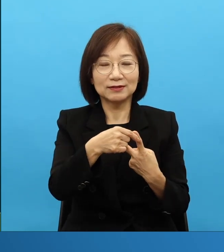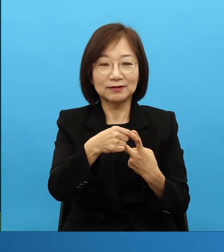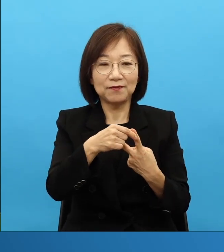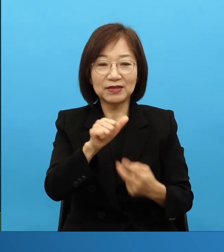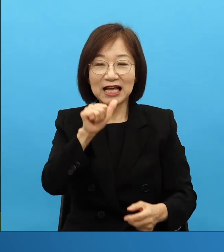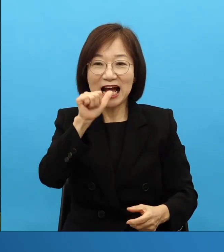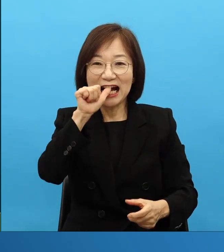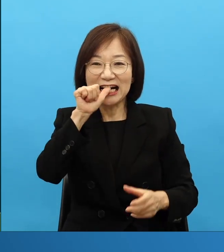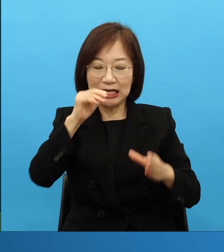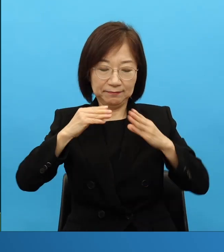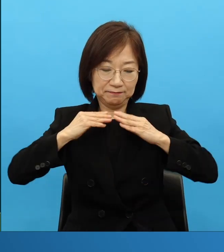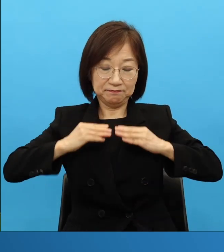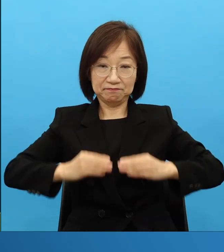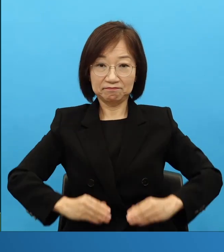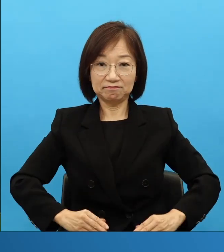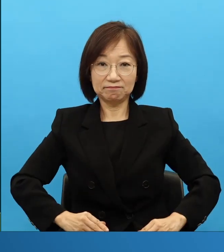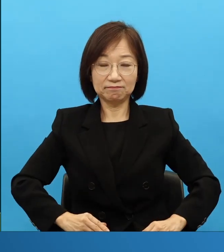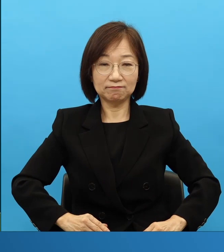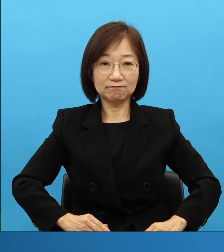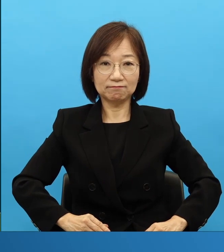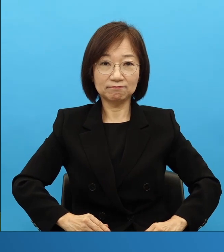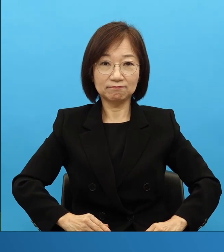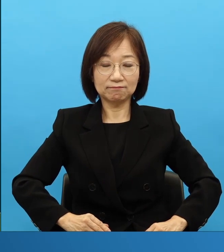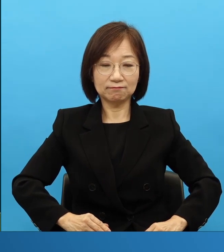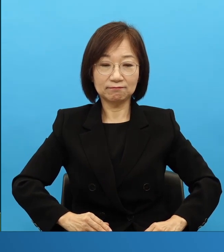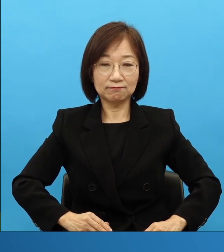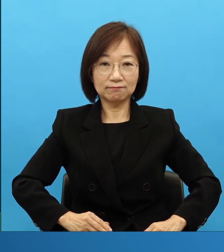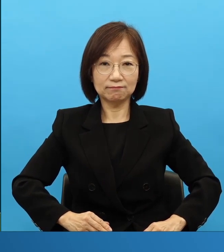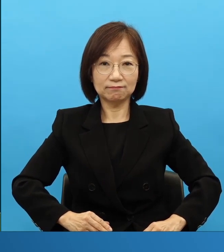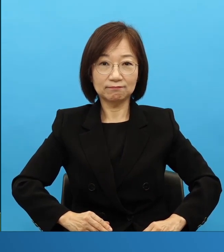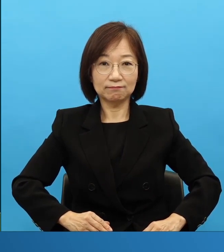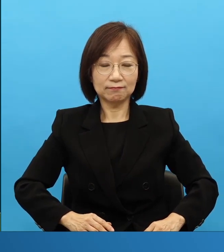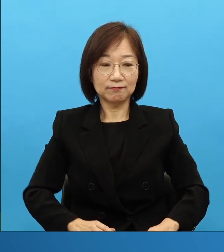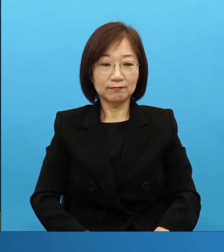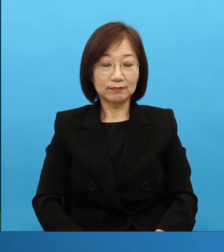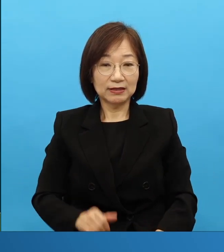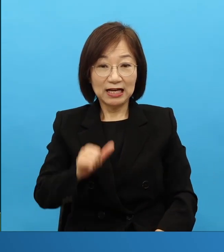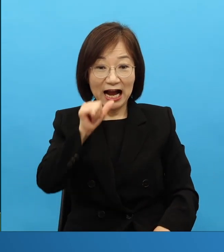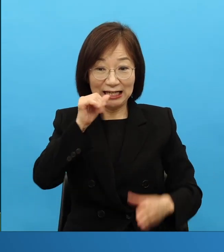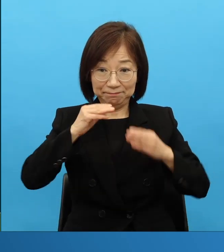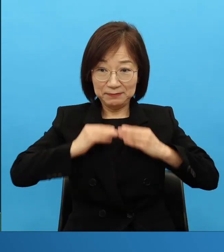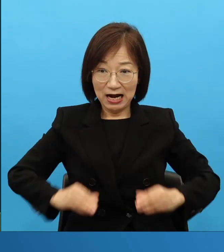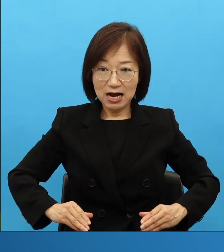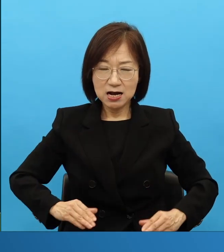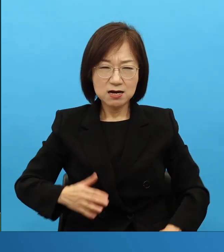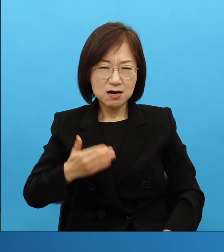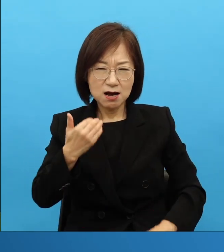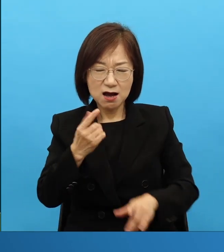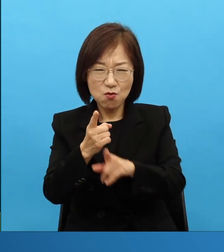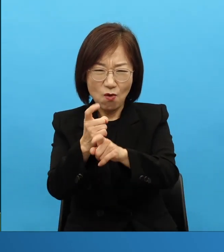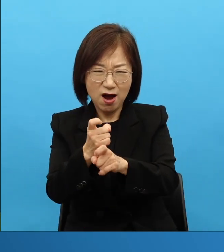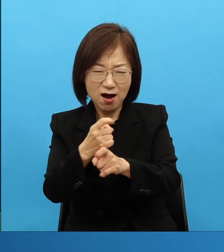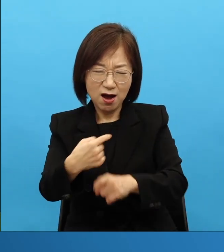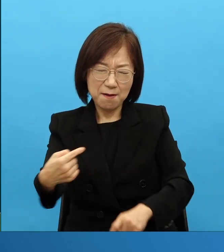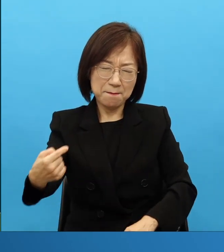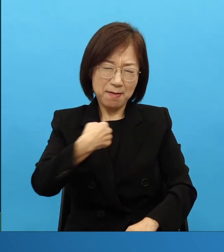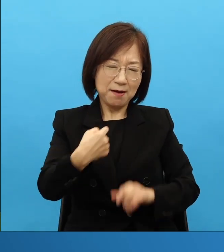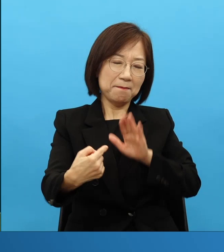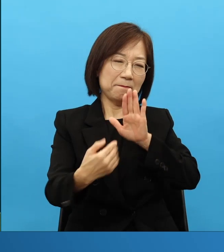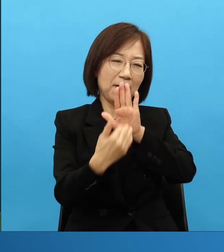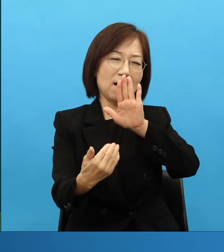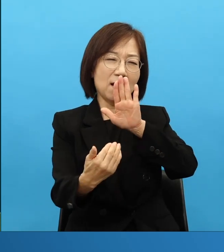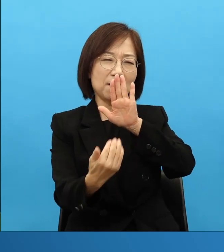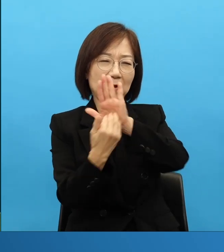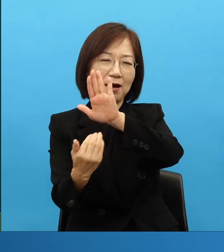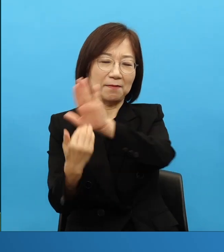갑옷이다. This is your armor. 이걸 입으면 어떤 적도 너를 해하지 못할 것이다. If you wear this, no enemy